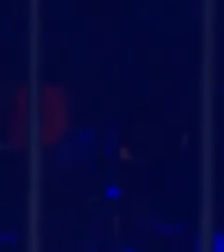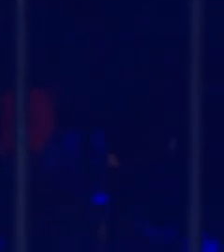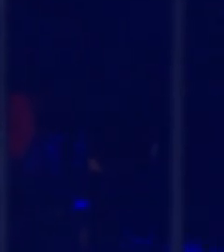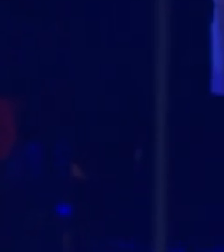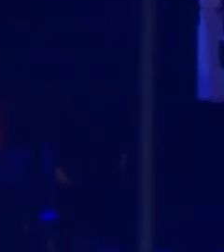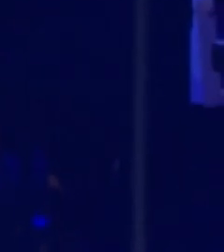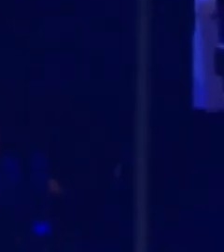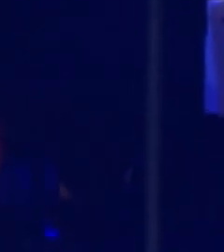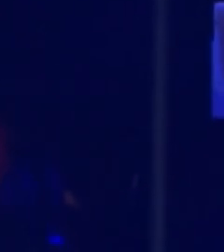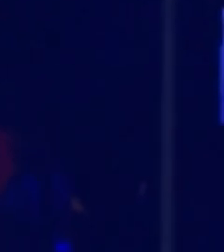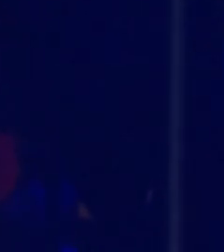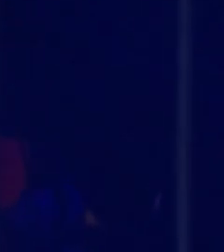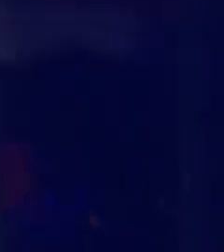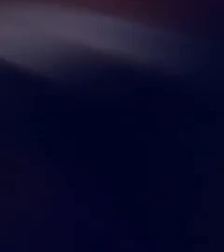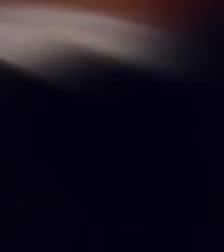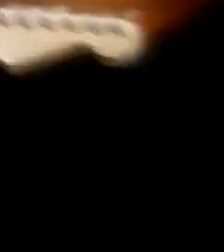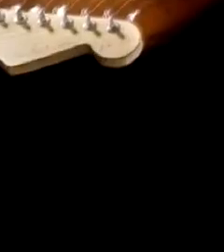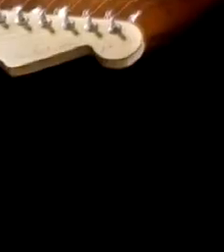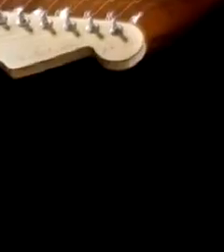보석보다 찬란한